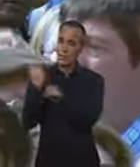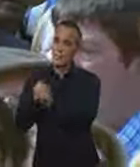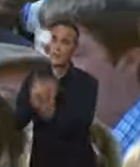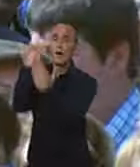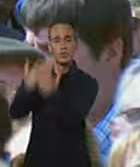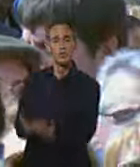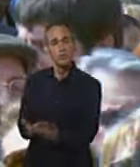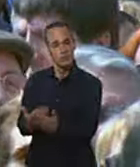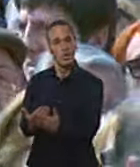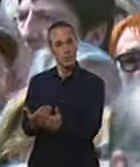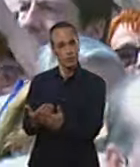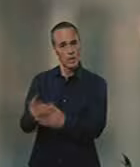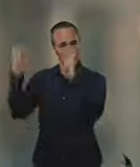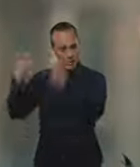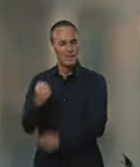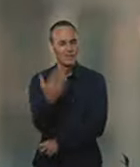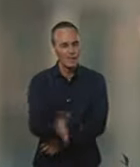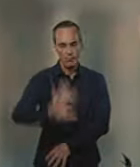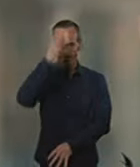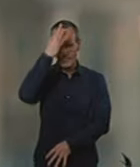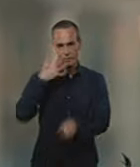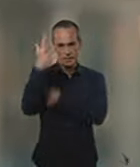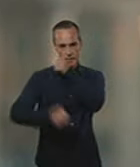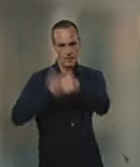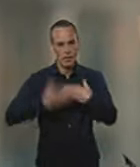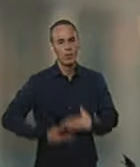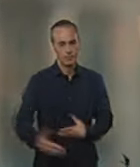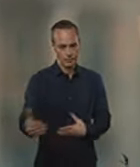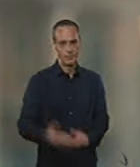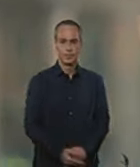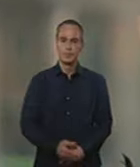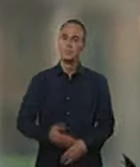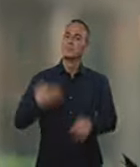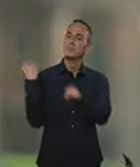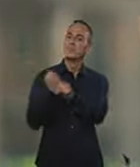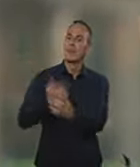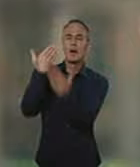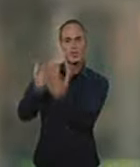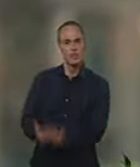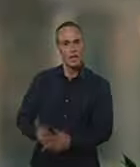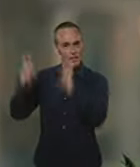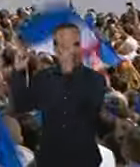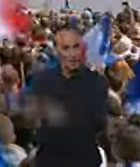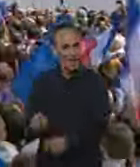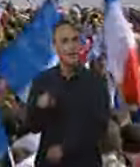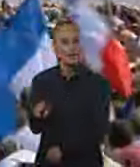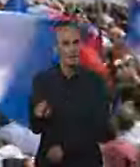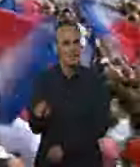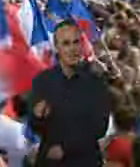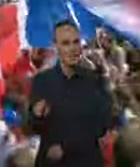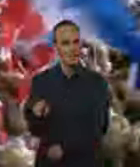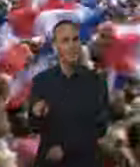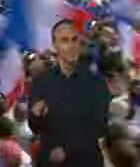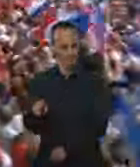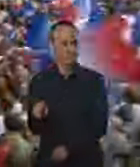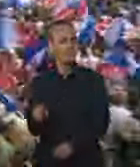voilà le défi immense des 5 années qui viennent co trava